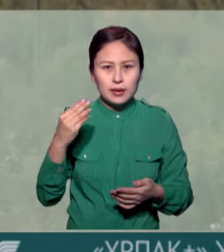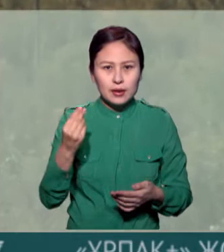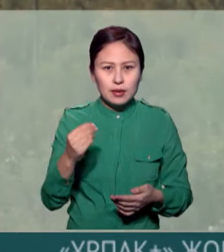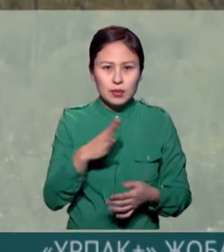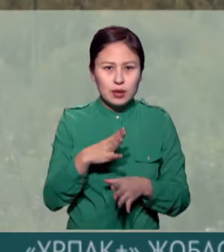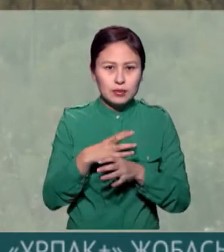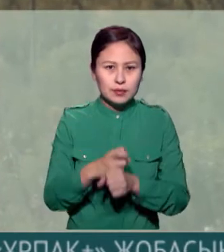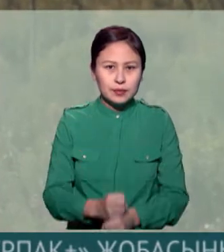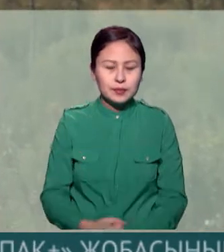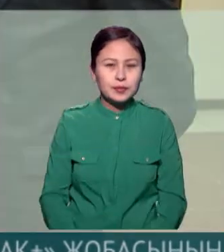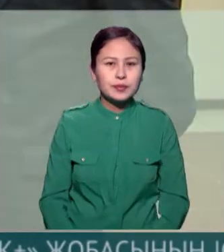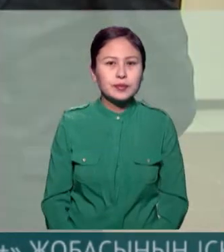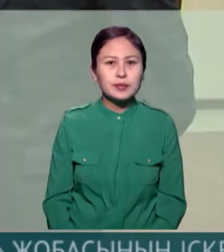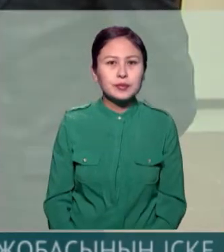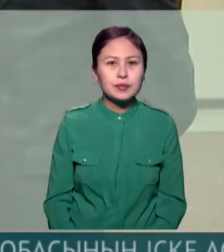миллиард теңгеге азайыпты.